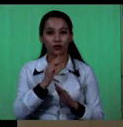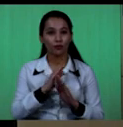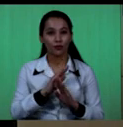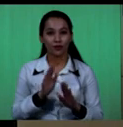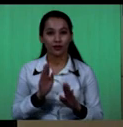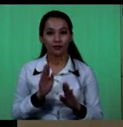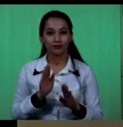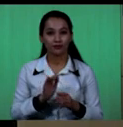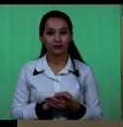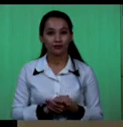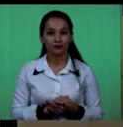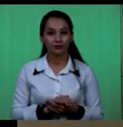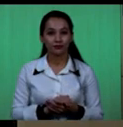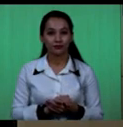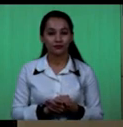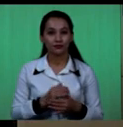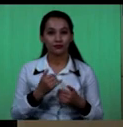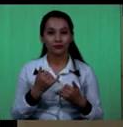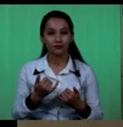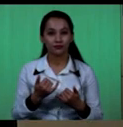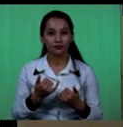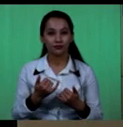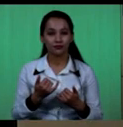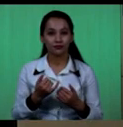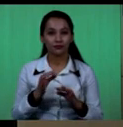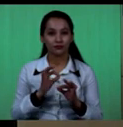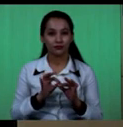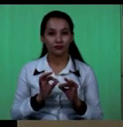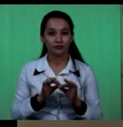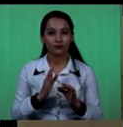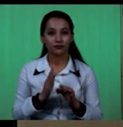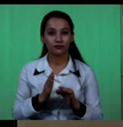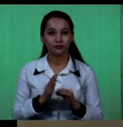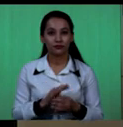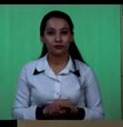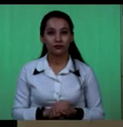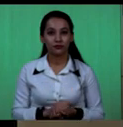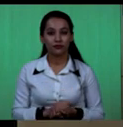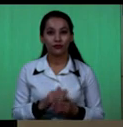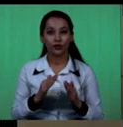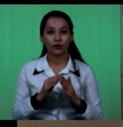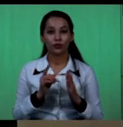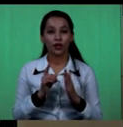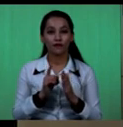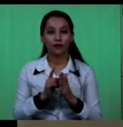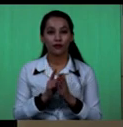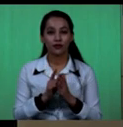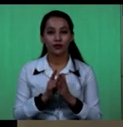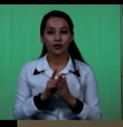qiyinchilik bo'lmadimi? Keling, unday bo'lsa, tekshirib olamiz. Uyga vazifa